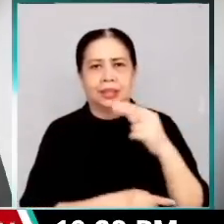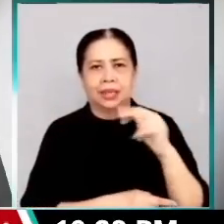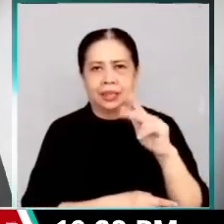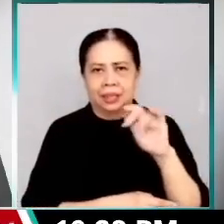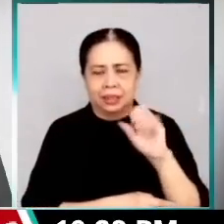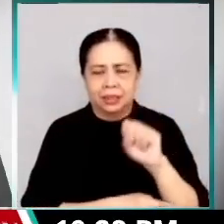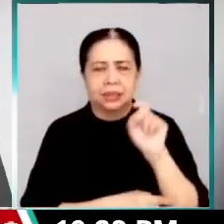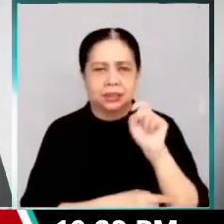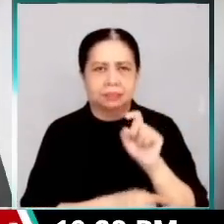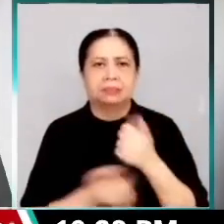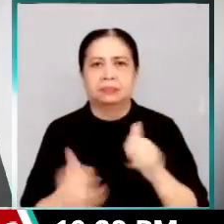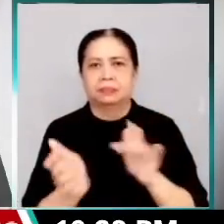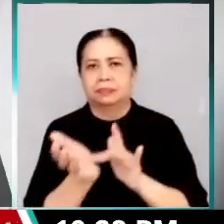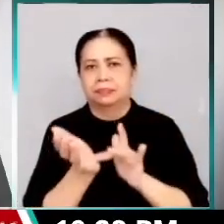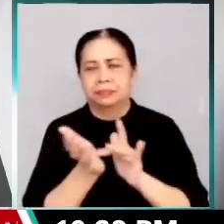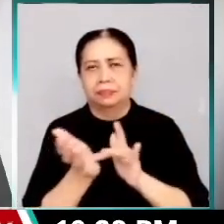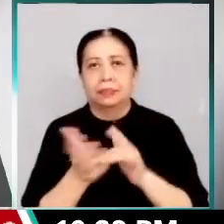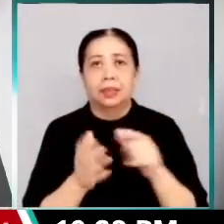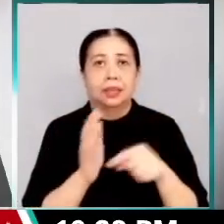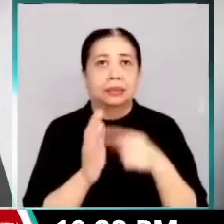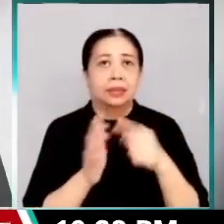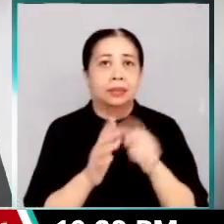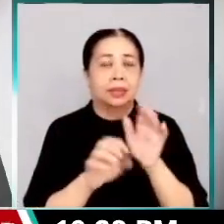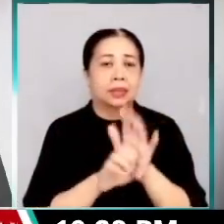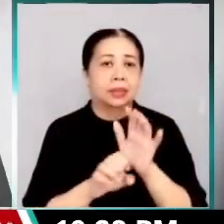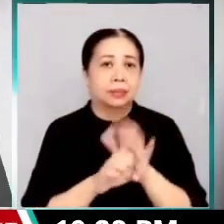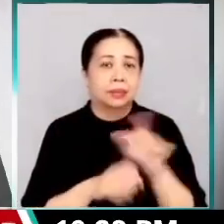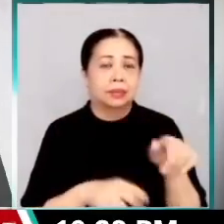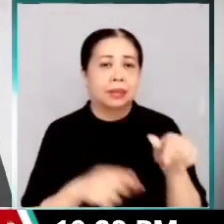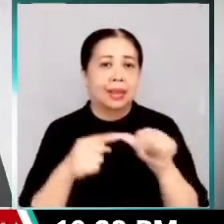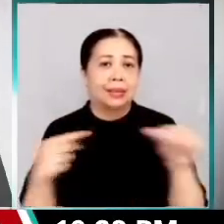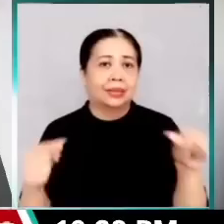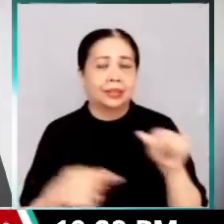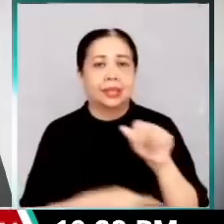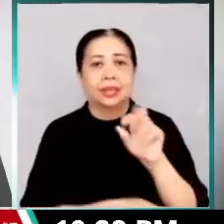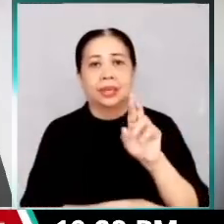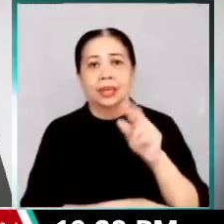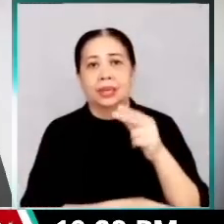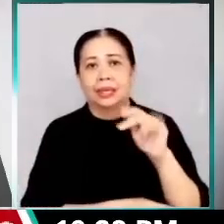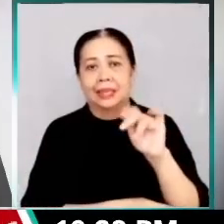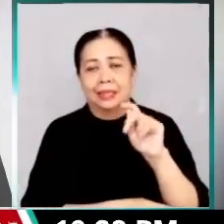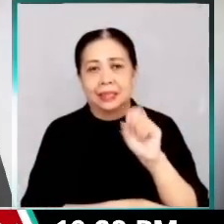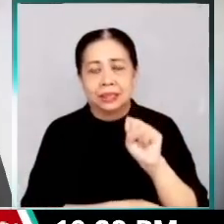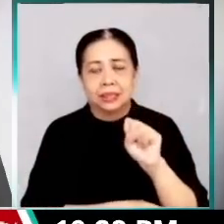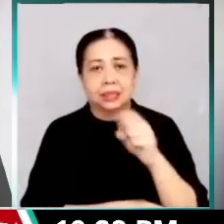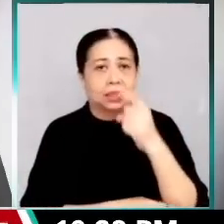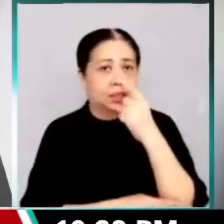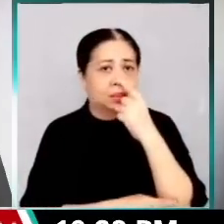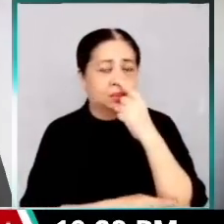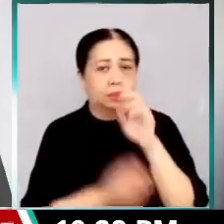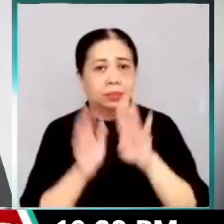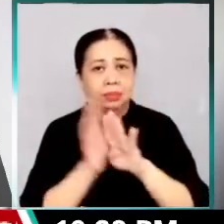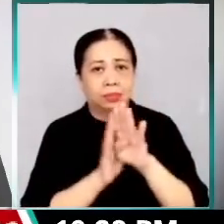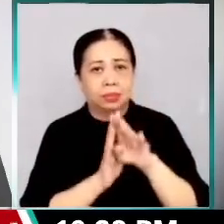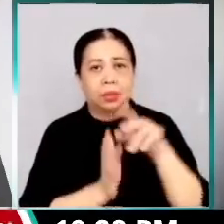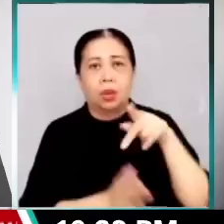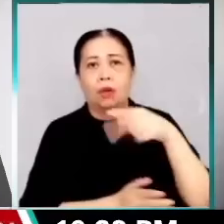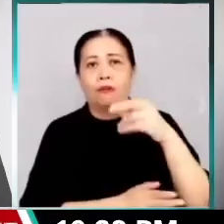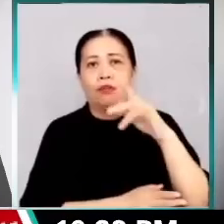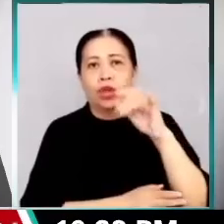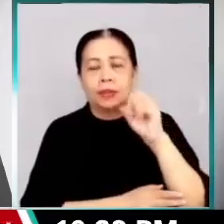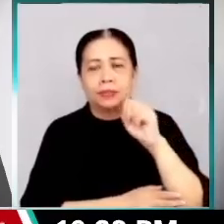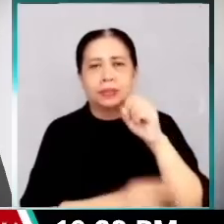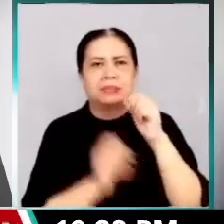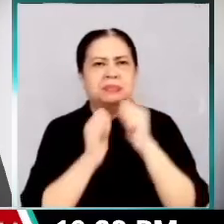kasi sometimes, for example, if you have allergic rhinitis, sa ilong pwede kang mag-develop ng polyps. No? So ibig sabihin